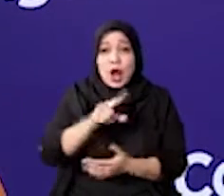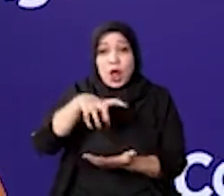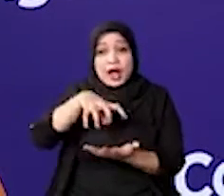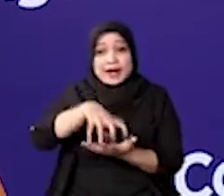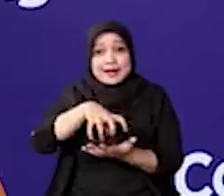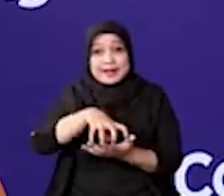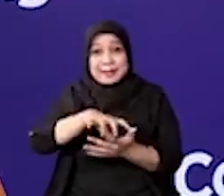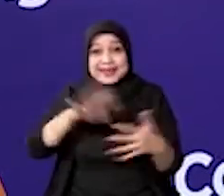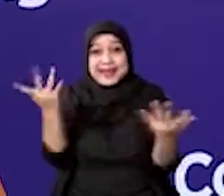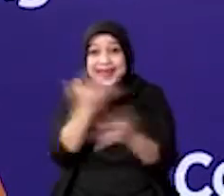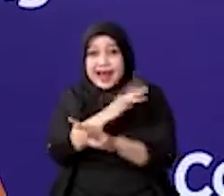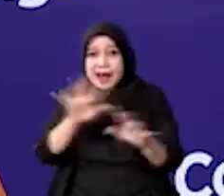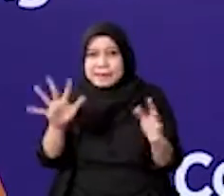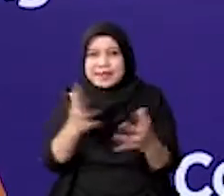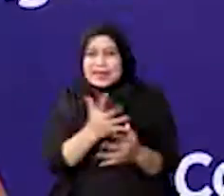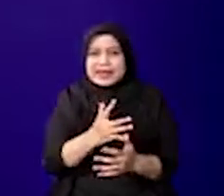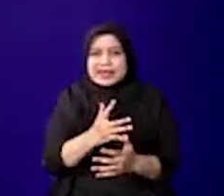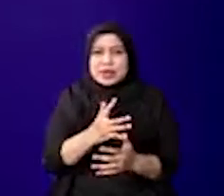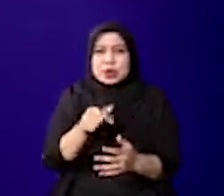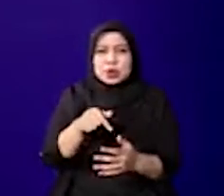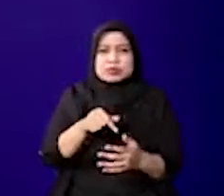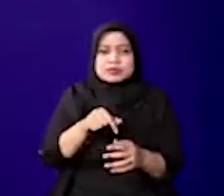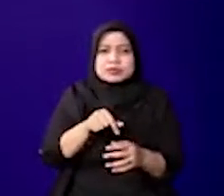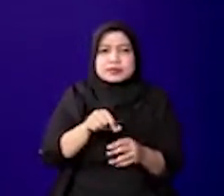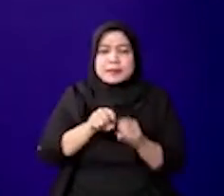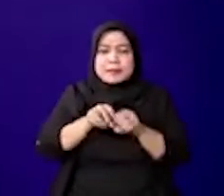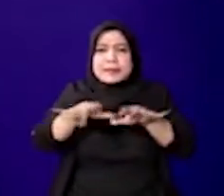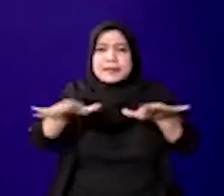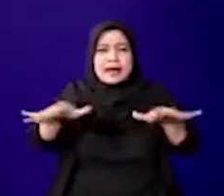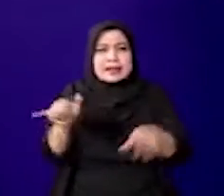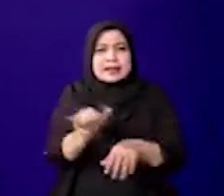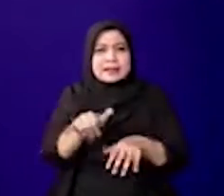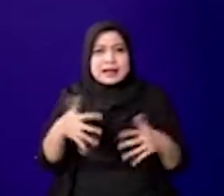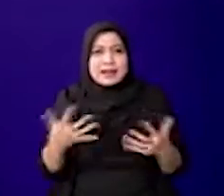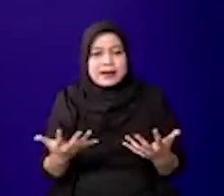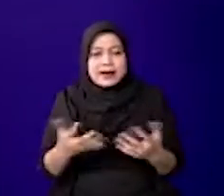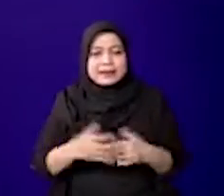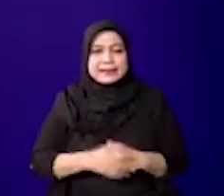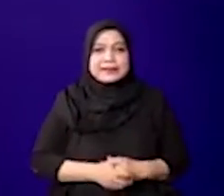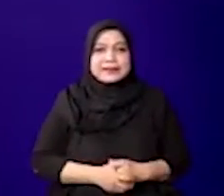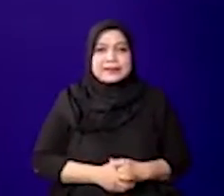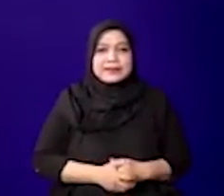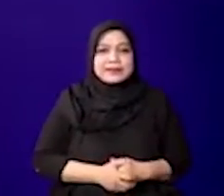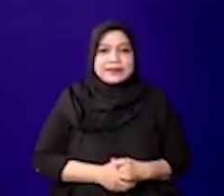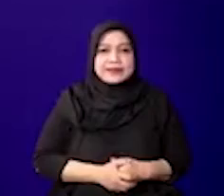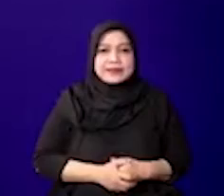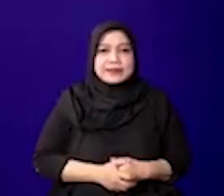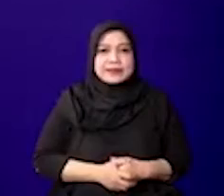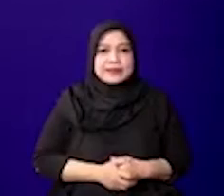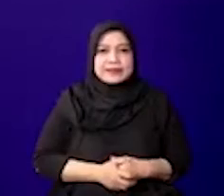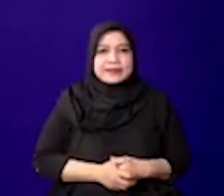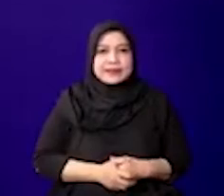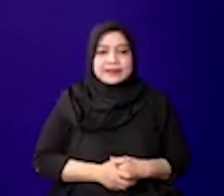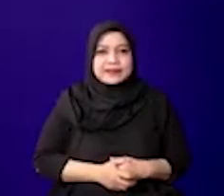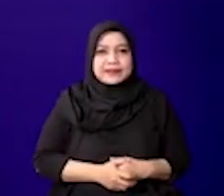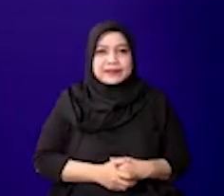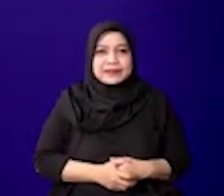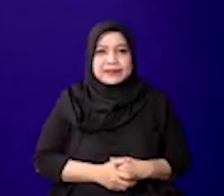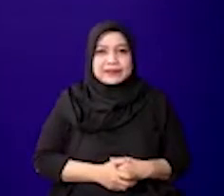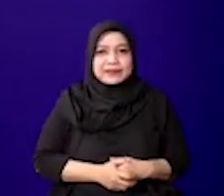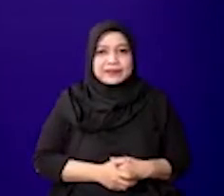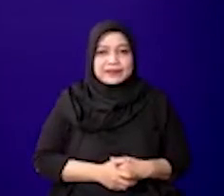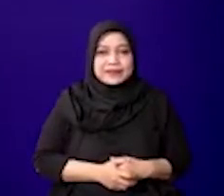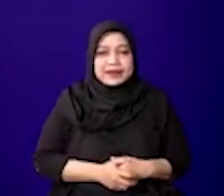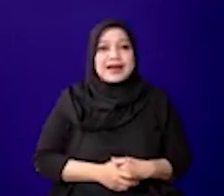bisa terjadi di ee tempat keramaian Eh Pak Tri Iya jadi ee kunci penyeabaran covid itu